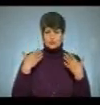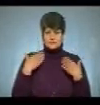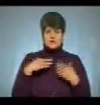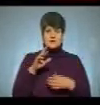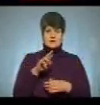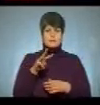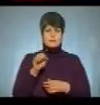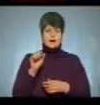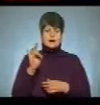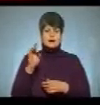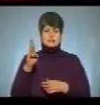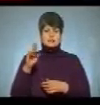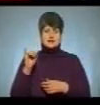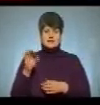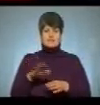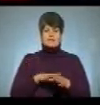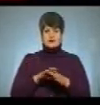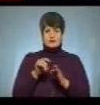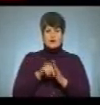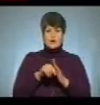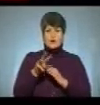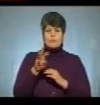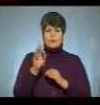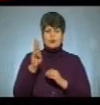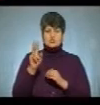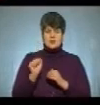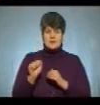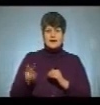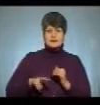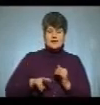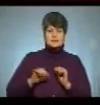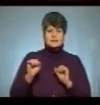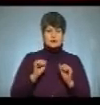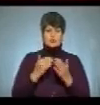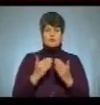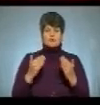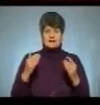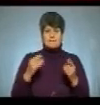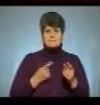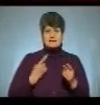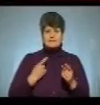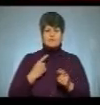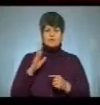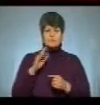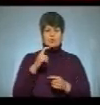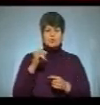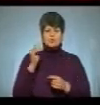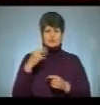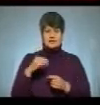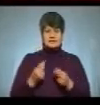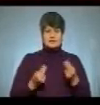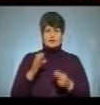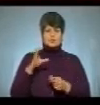Ярослав Марцинів у вертепі виконав роль мошка, а директор Теребовлянського музею майстерні Володимир Худий зіграв